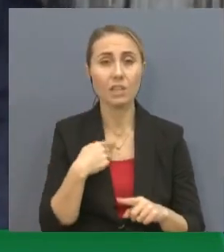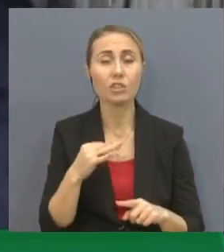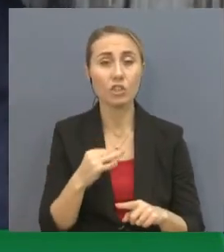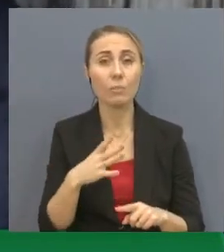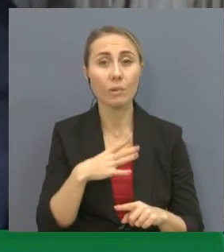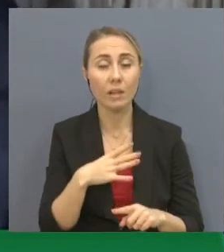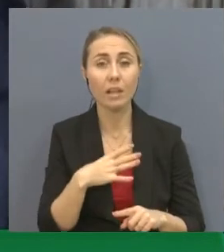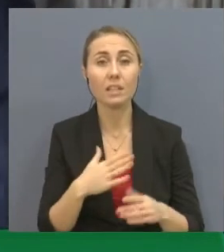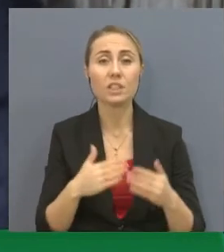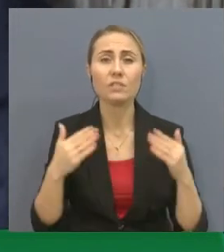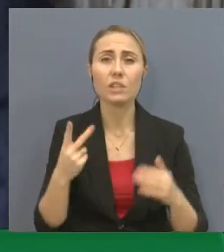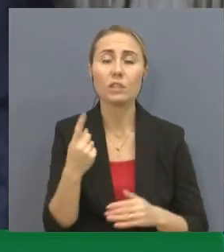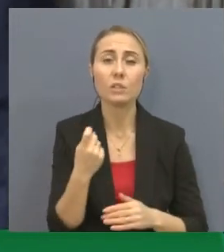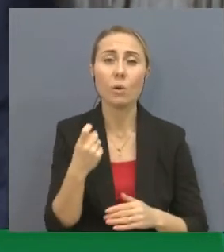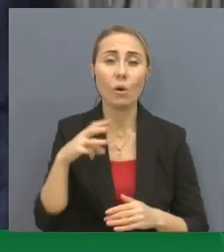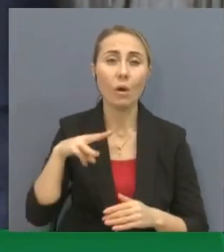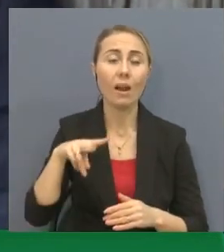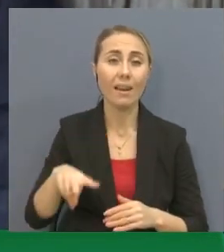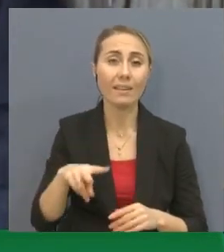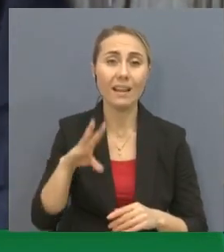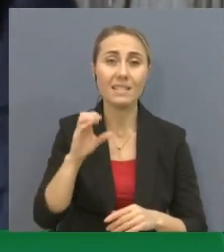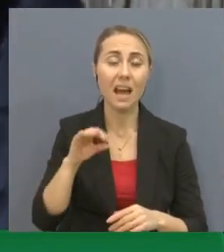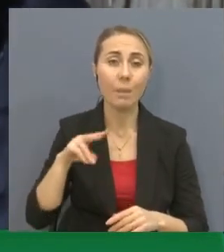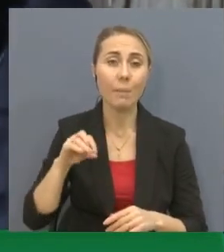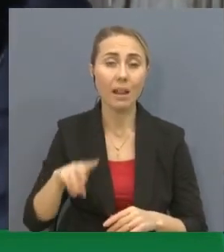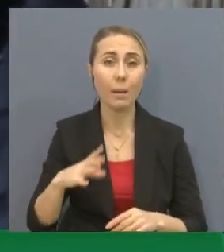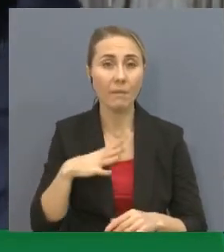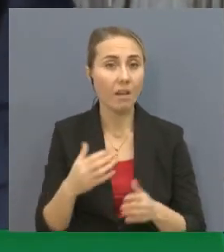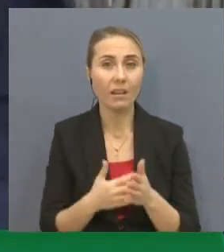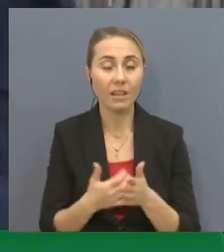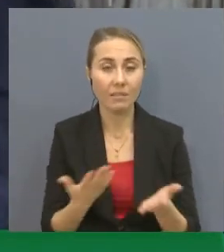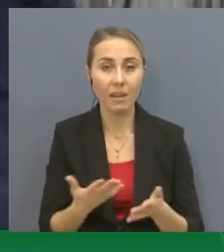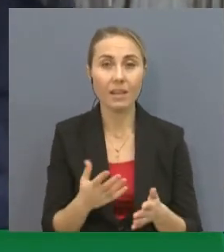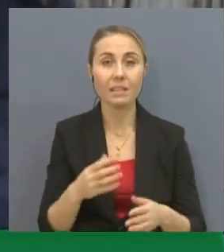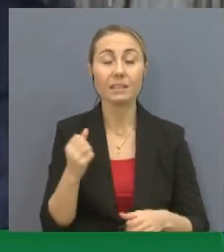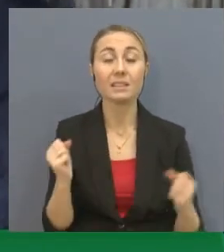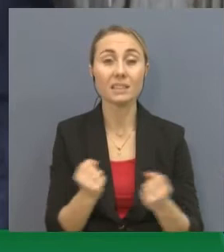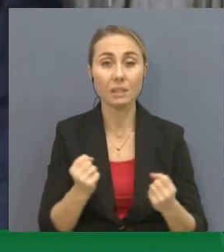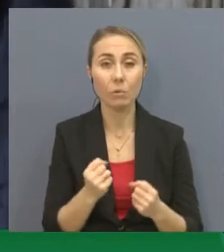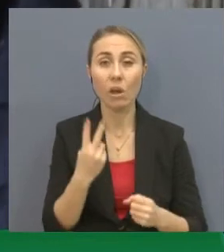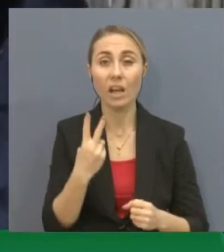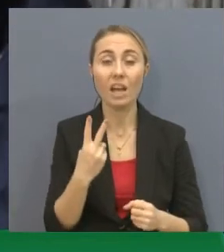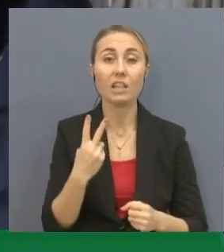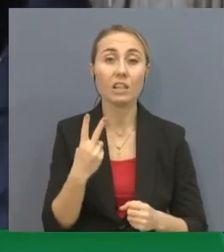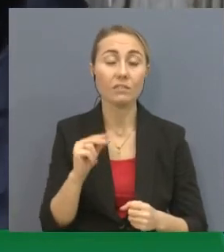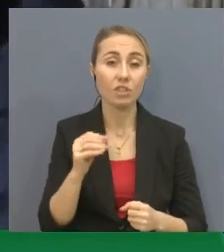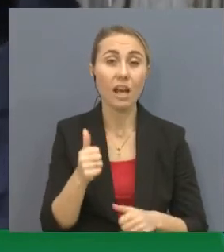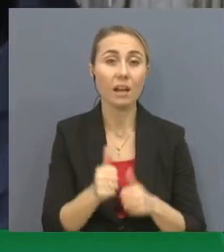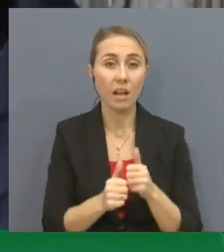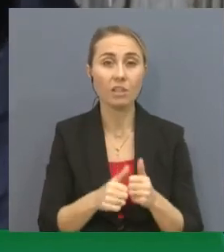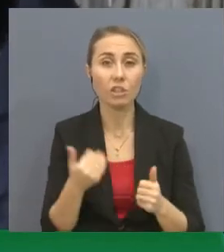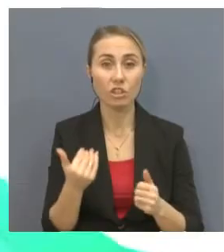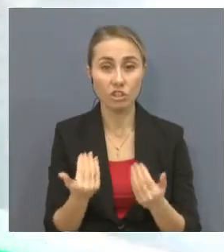такими 6 литров салман бывало и такое что не хватало зимой кабул дуем каждые два часа сейчас у нас их